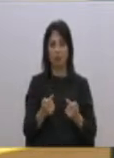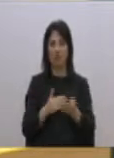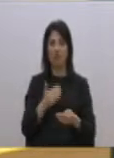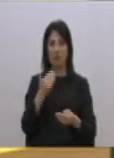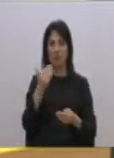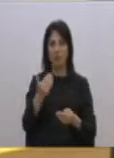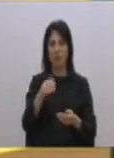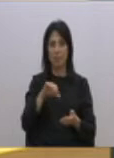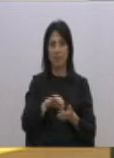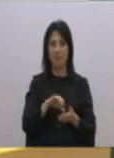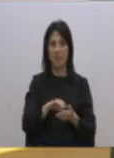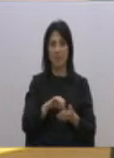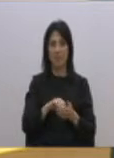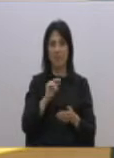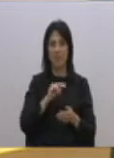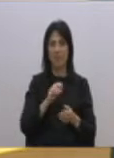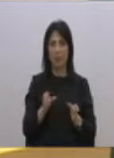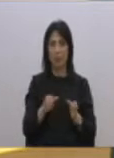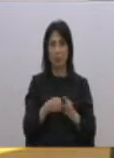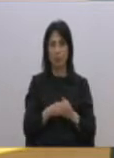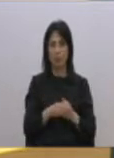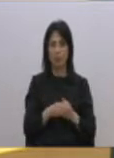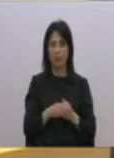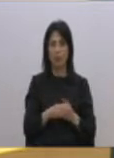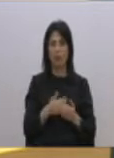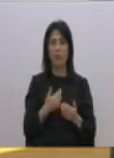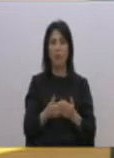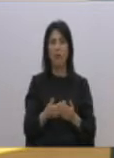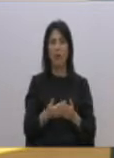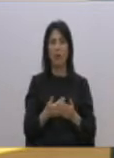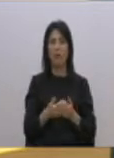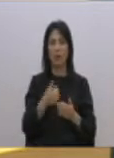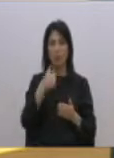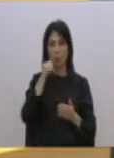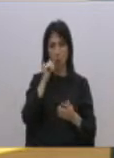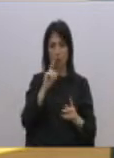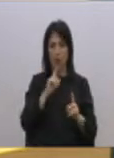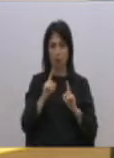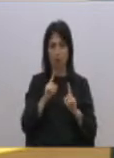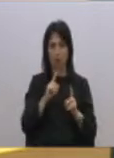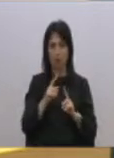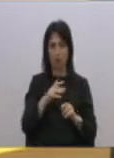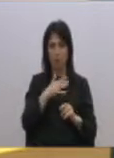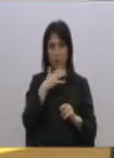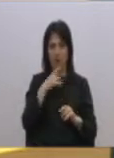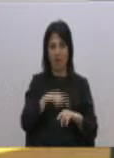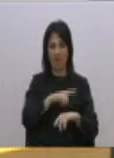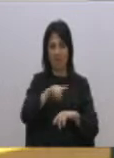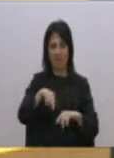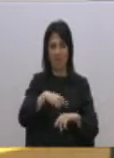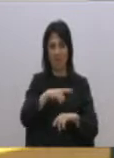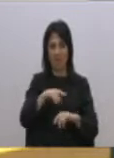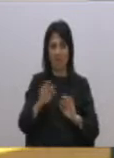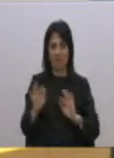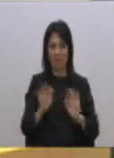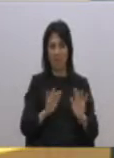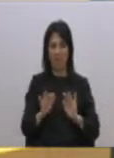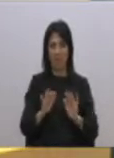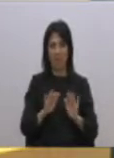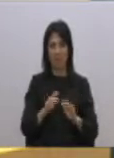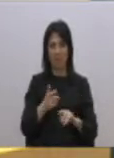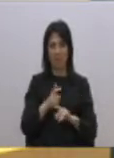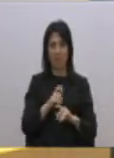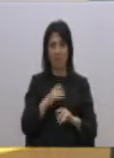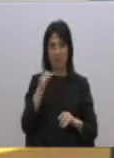და ღირებმოდგენლებმა სამუშაო ჯგუფში. Მაგალითად, გუშინდელ სხდომაზე, რომელიც მრავალი საათის განმავლობაში მიმდინარეობდა და